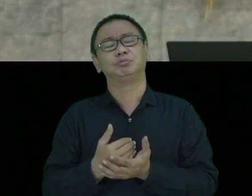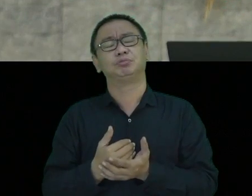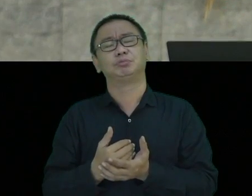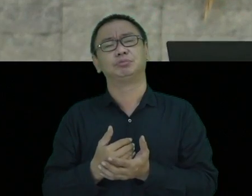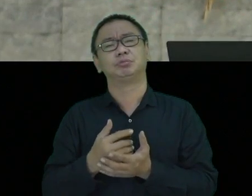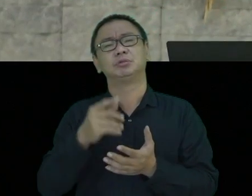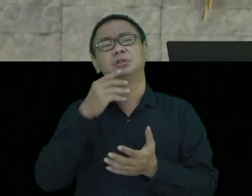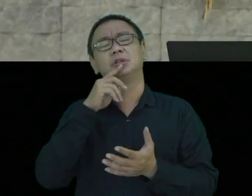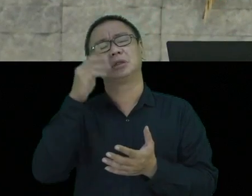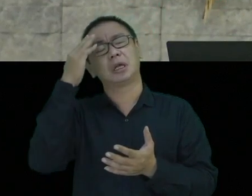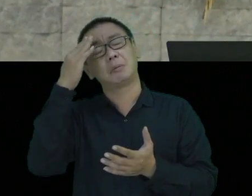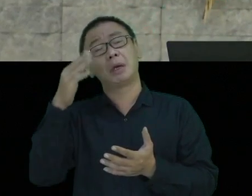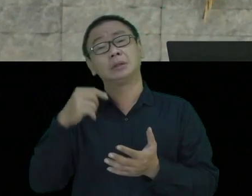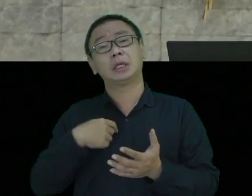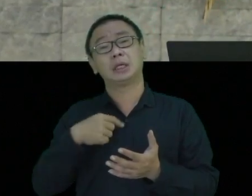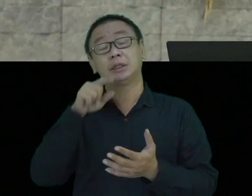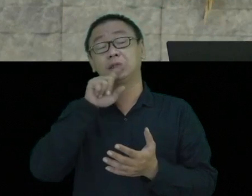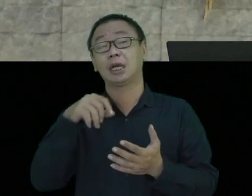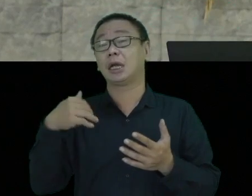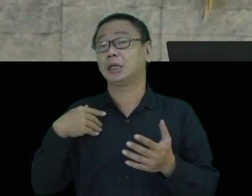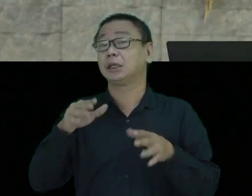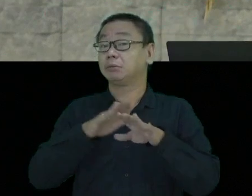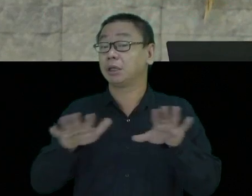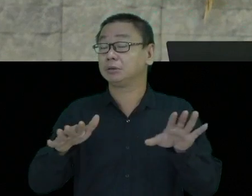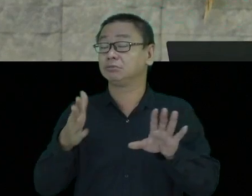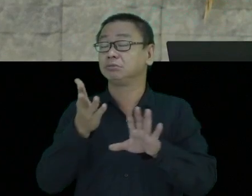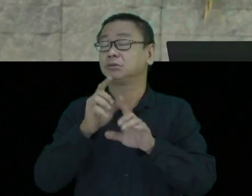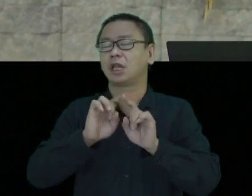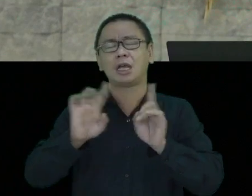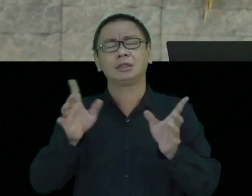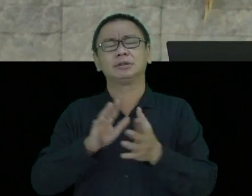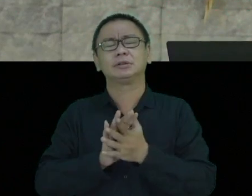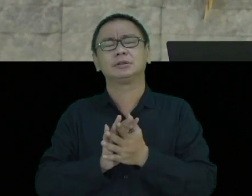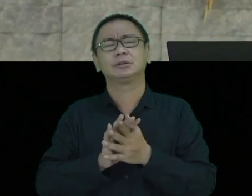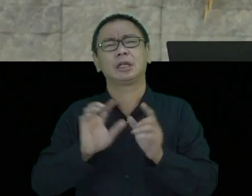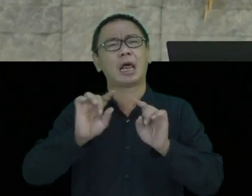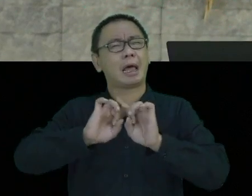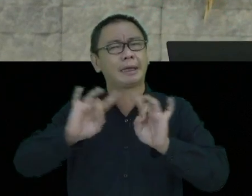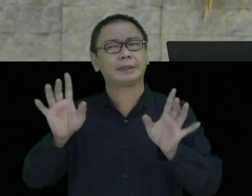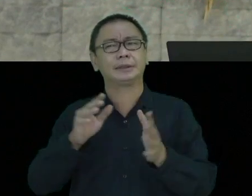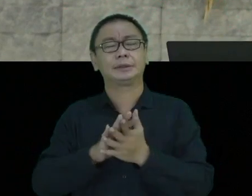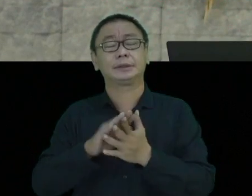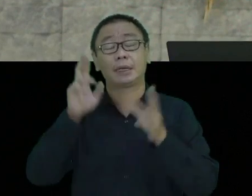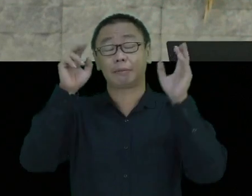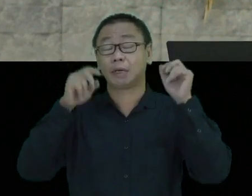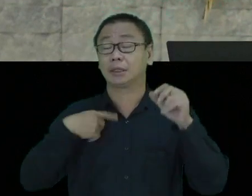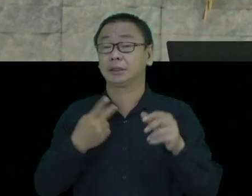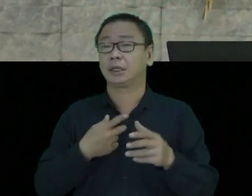damai? Selain tema kita yang kita bahas hari ini, damai surga sungguh